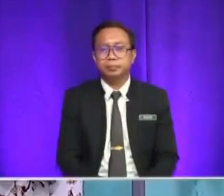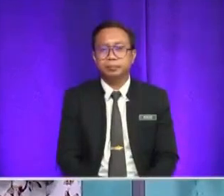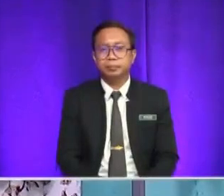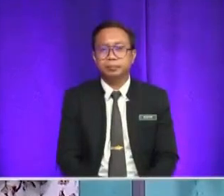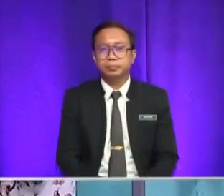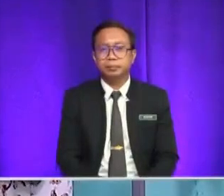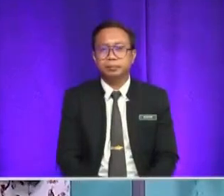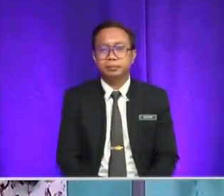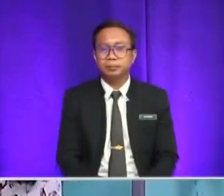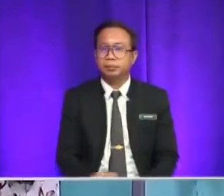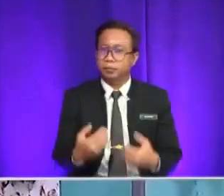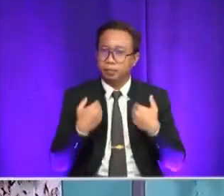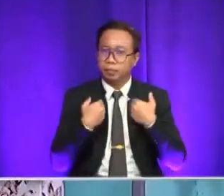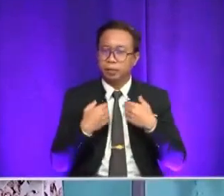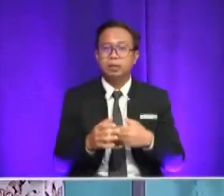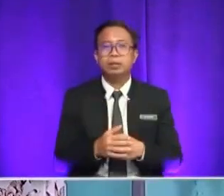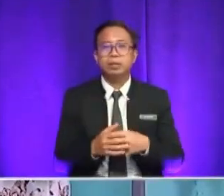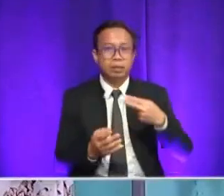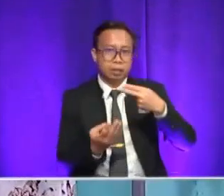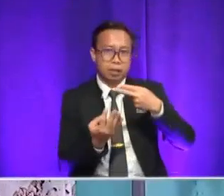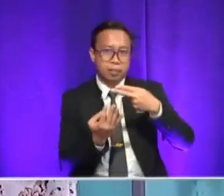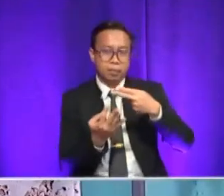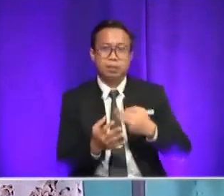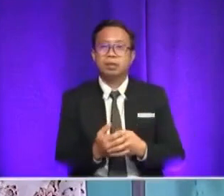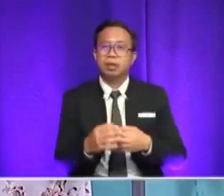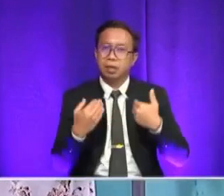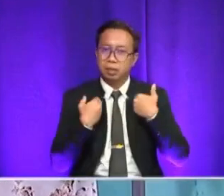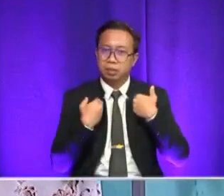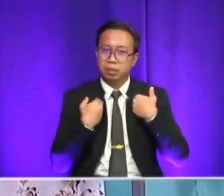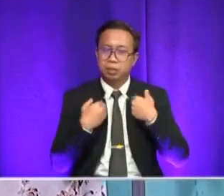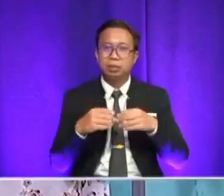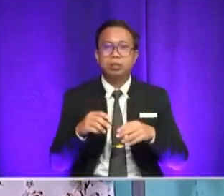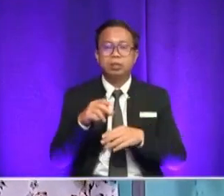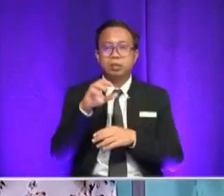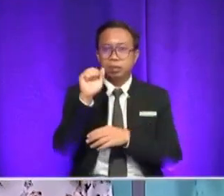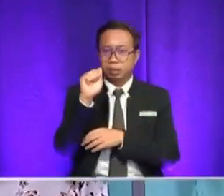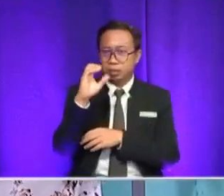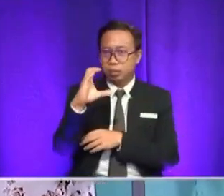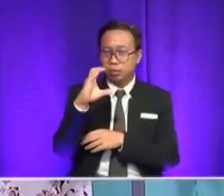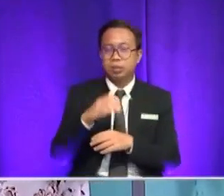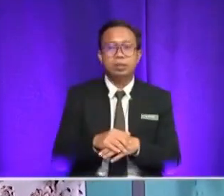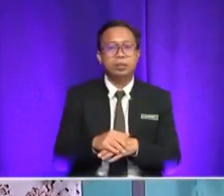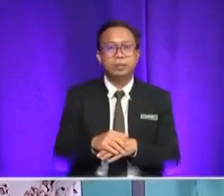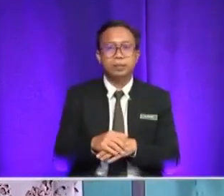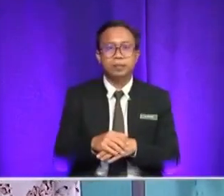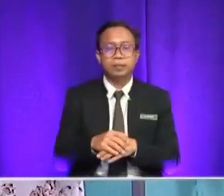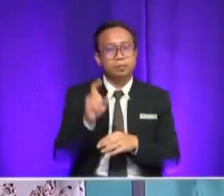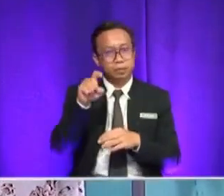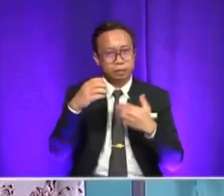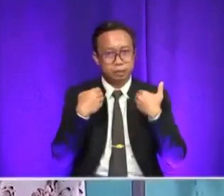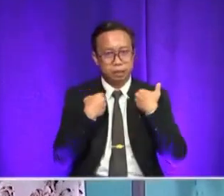Okey, dekat sini sensor haba biasanya terdapat di unit penyaman udara. Tak kisahlah. Mesti ada